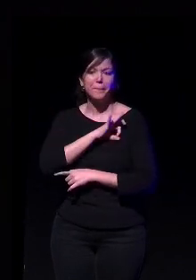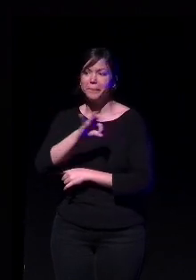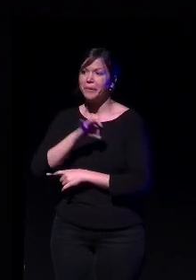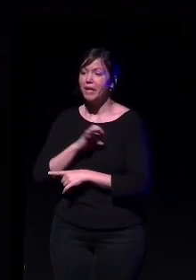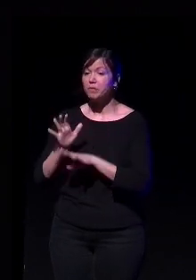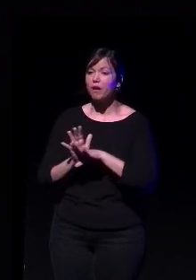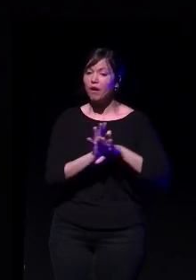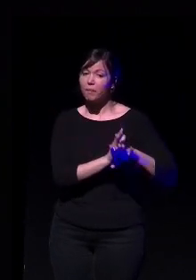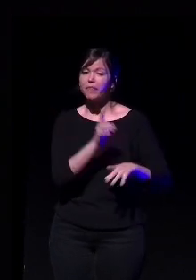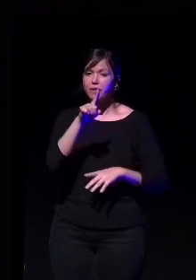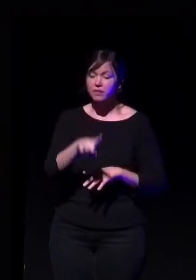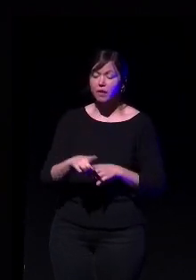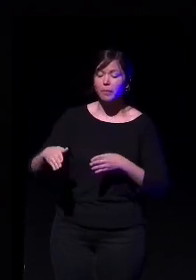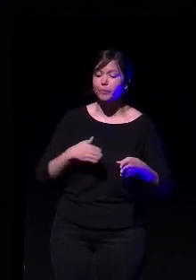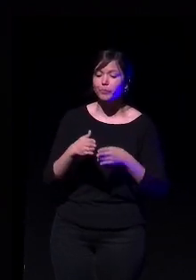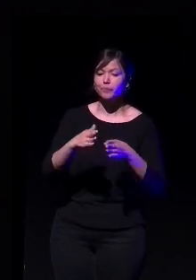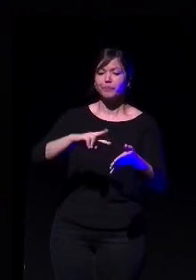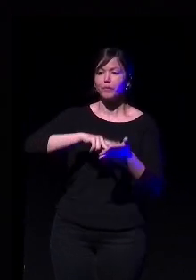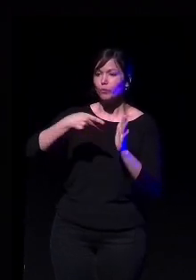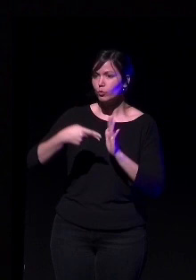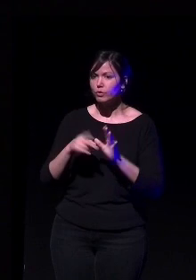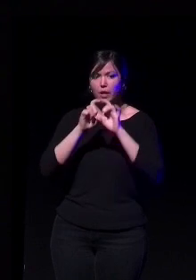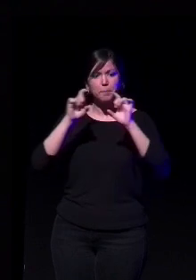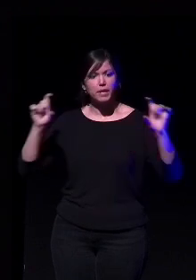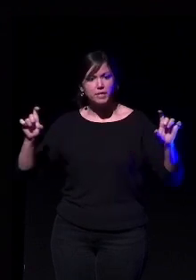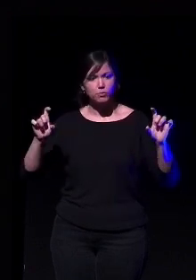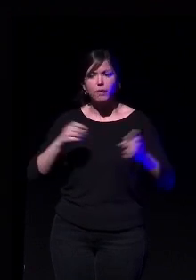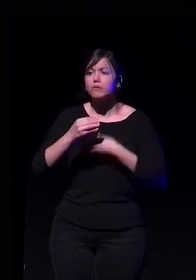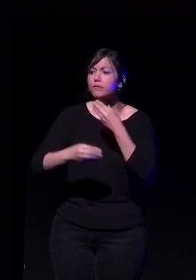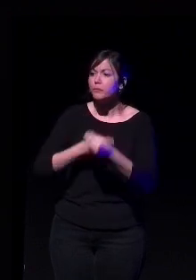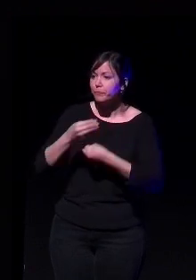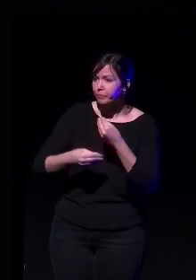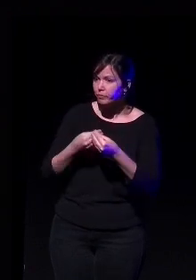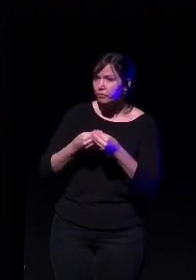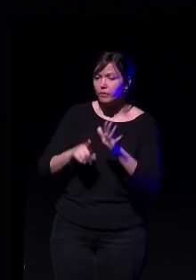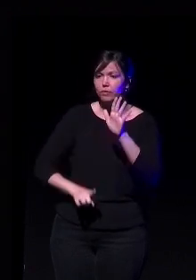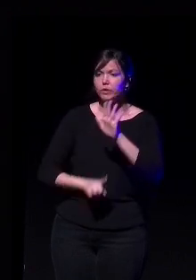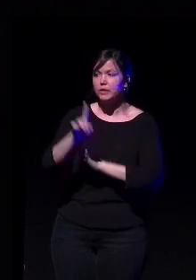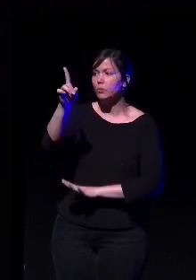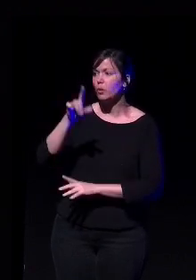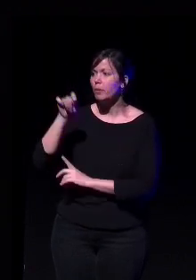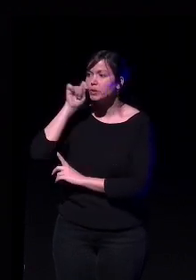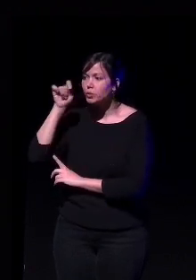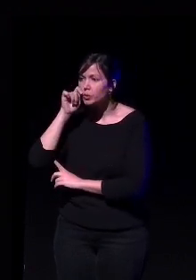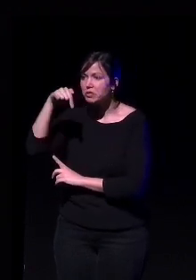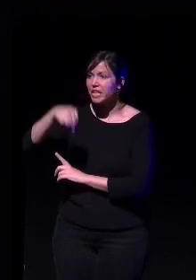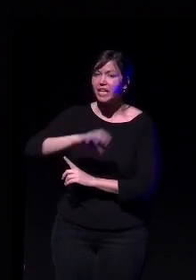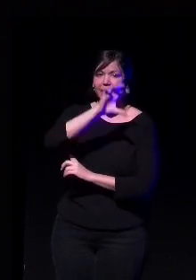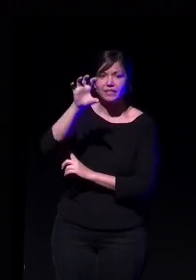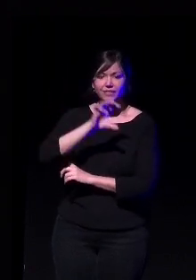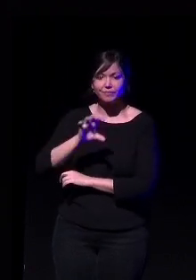també reconeixen trajectòries i projectes empresarials que han contribuït al desenvolupament turístic d'aquestes